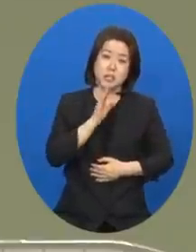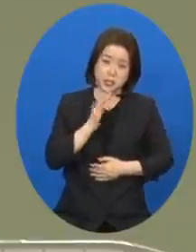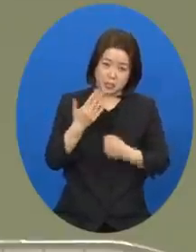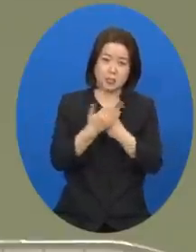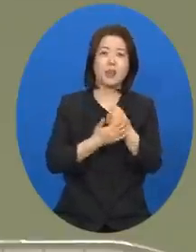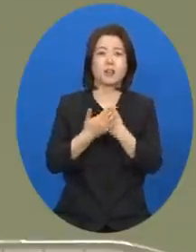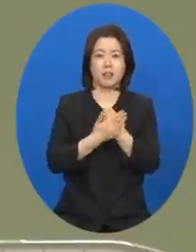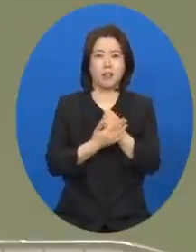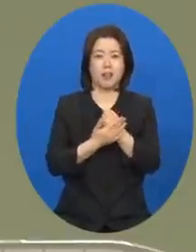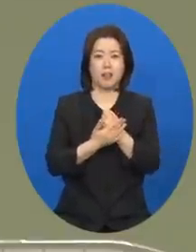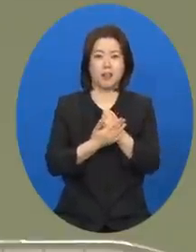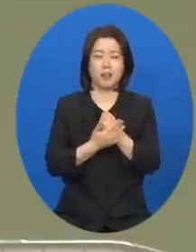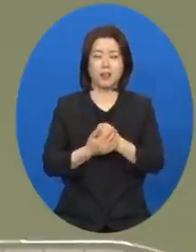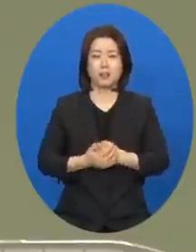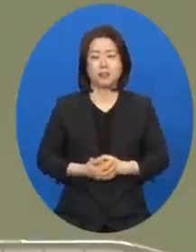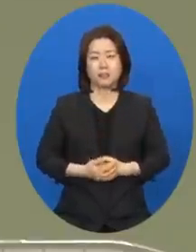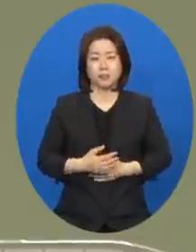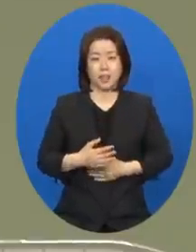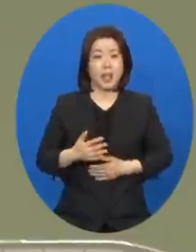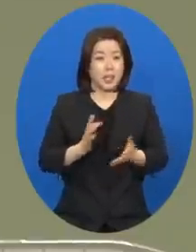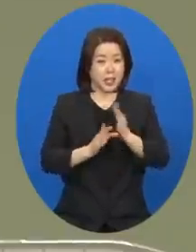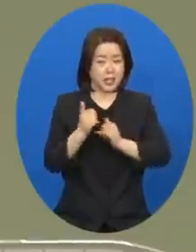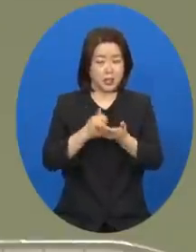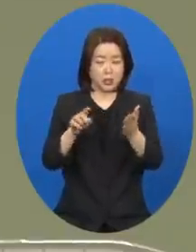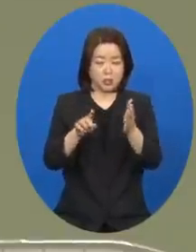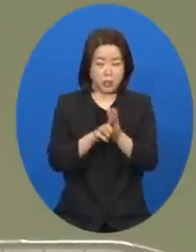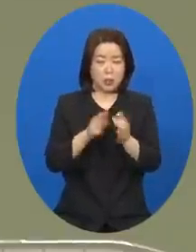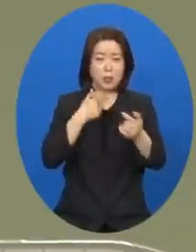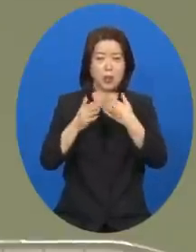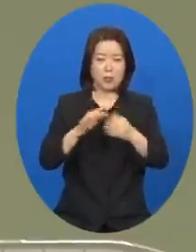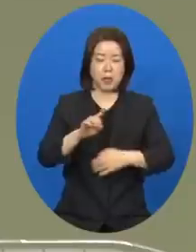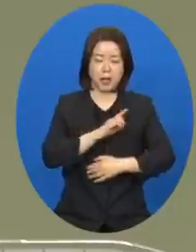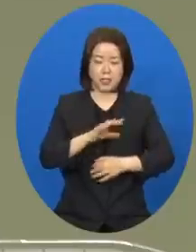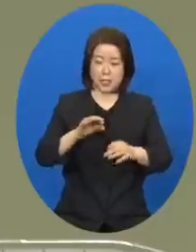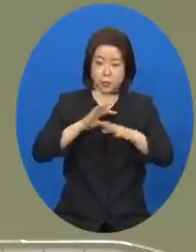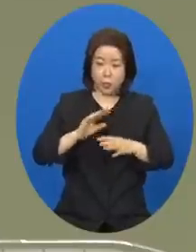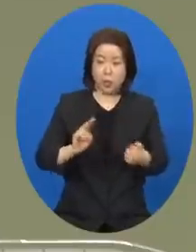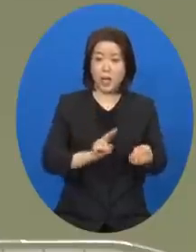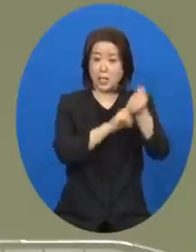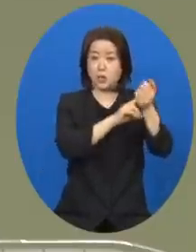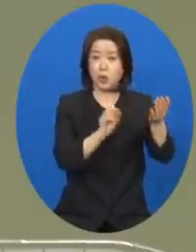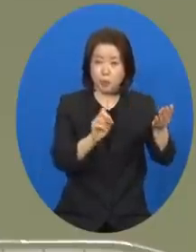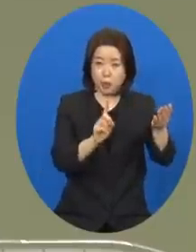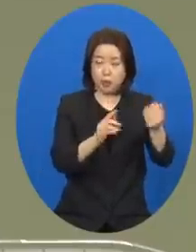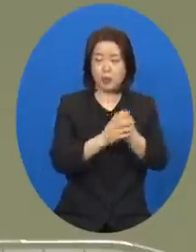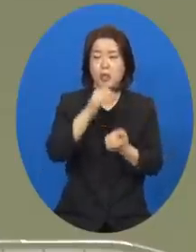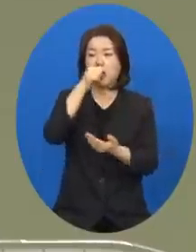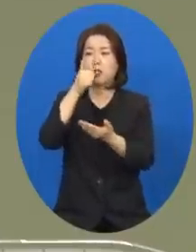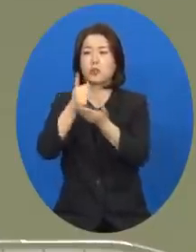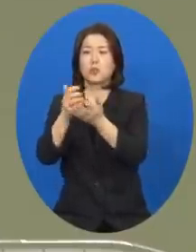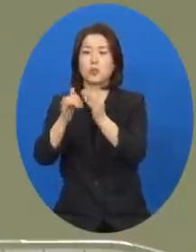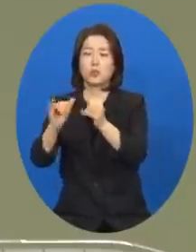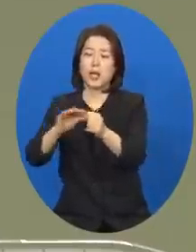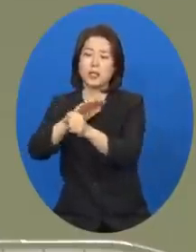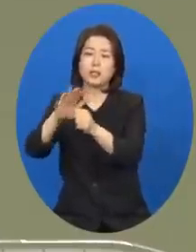여러분, 우리가 예수님을 믿고 경험하는 가장 놀라운 기적이요, 죄인을 사랑하게 되는 거예요.